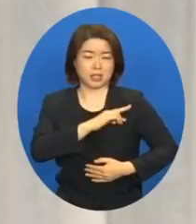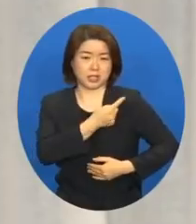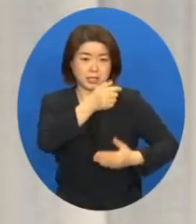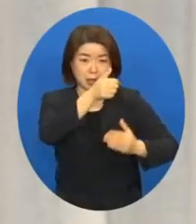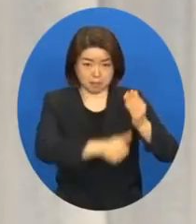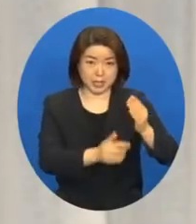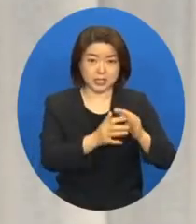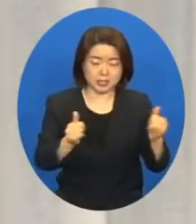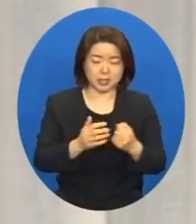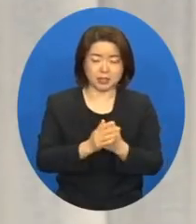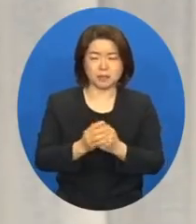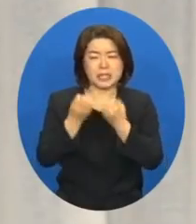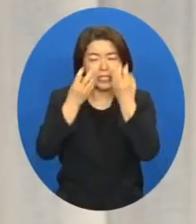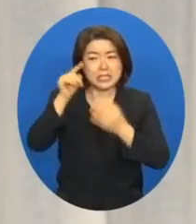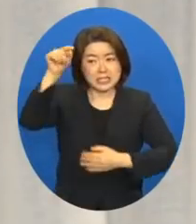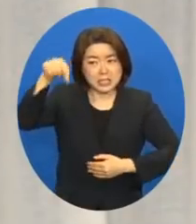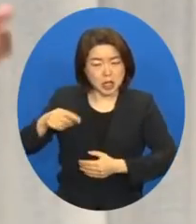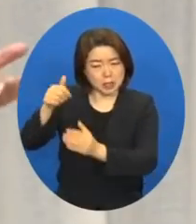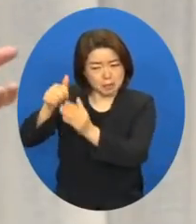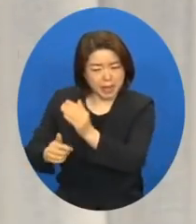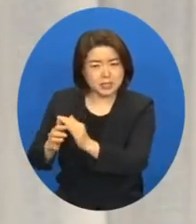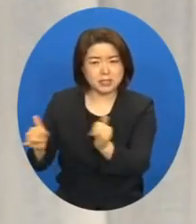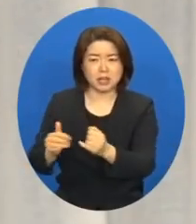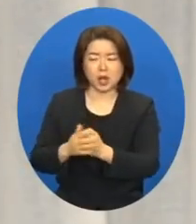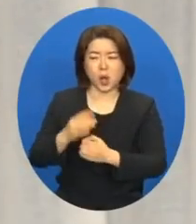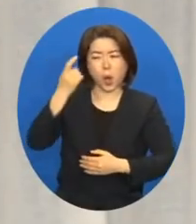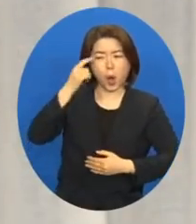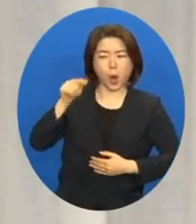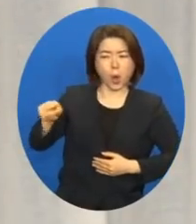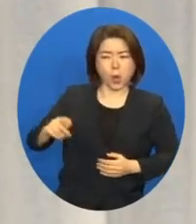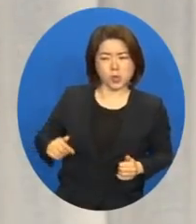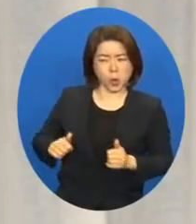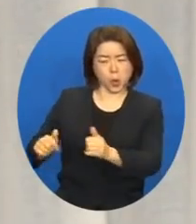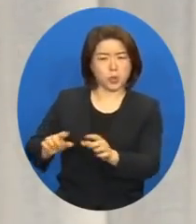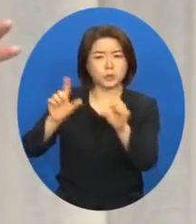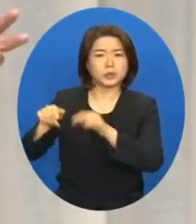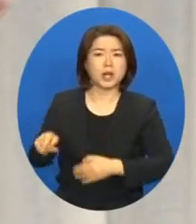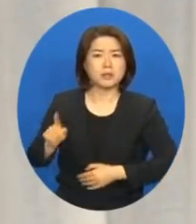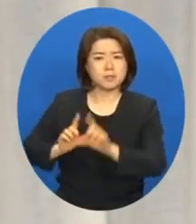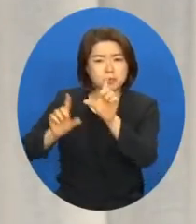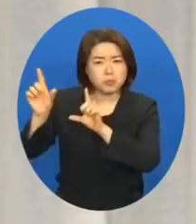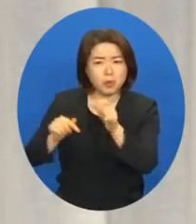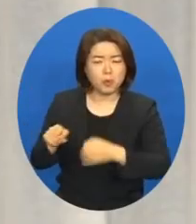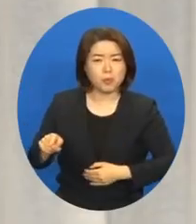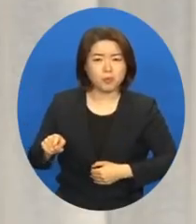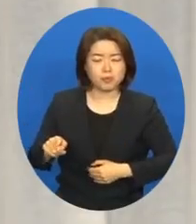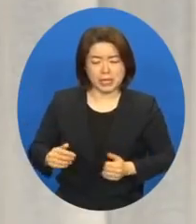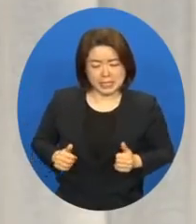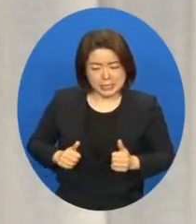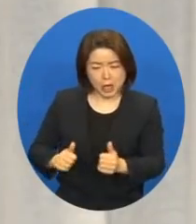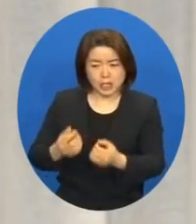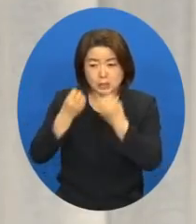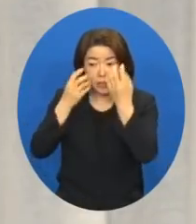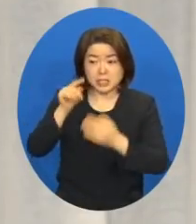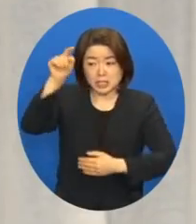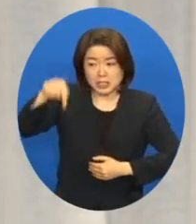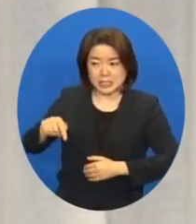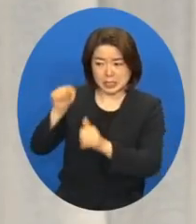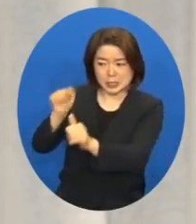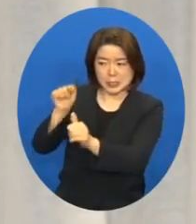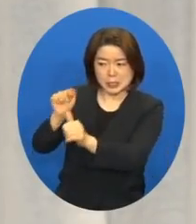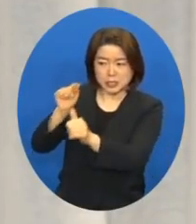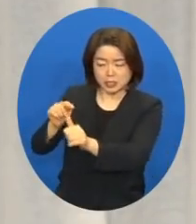사람, 신천지에 빠진 사람, 그들이 왜 그렇게 열심히 살지요? 왜 그렇게 열심히 그 신천지에 시키는 대로 하는